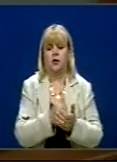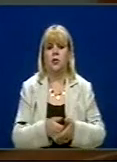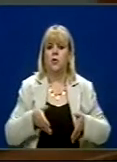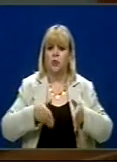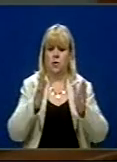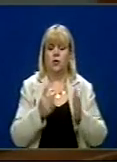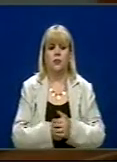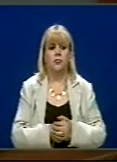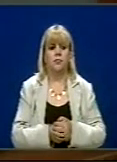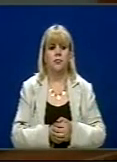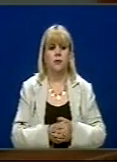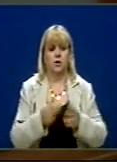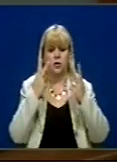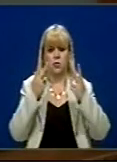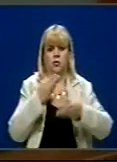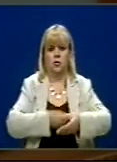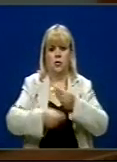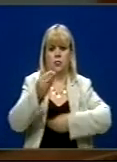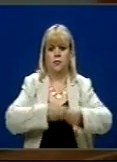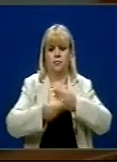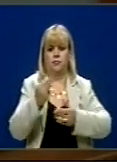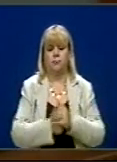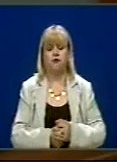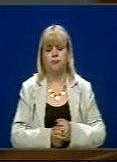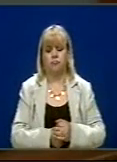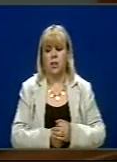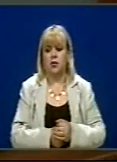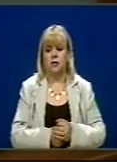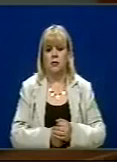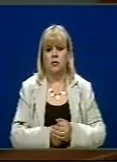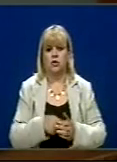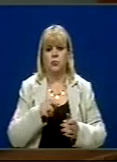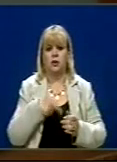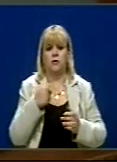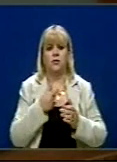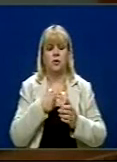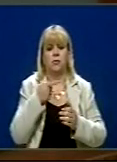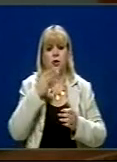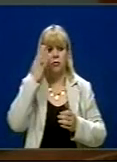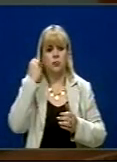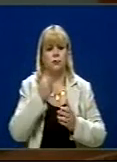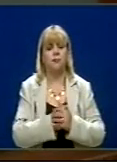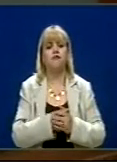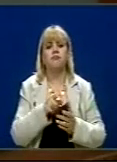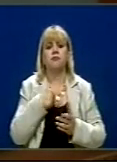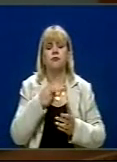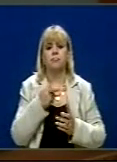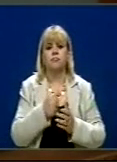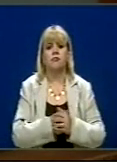me arsye kryesisht ekonomike. Pra pikërisht ato objekte që janë afër rrugës në trasenë